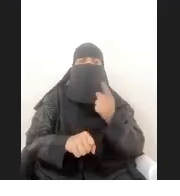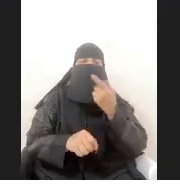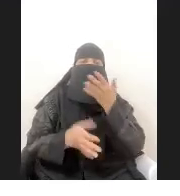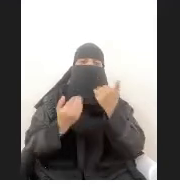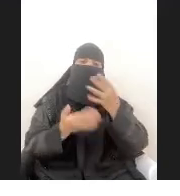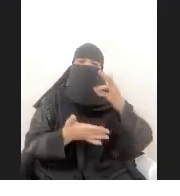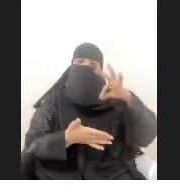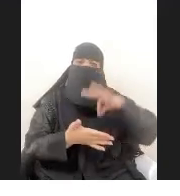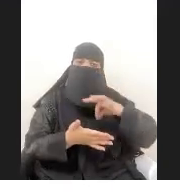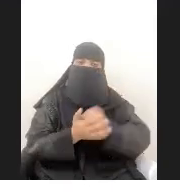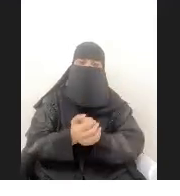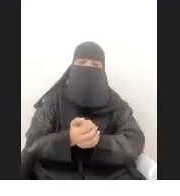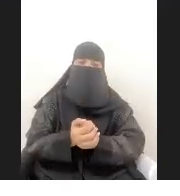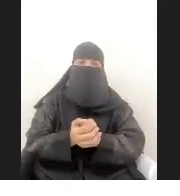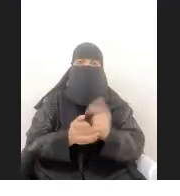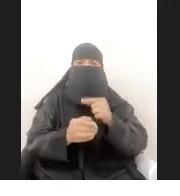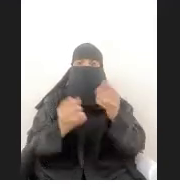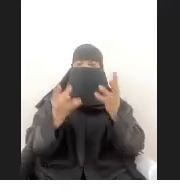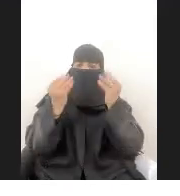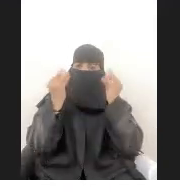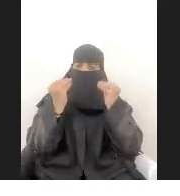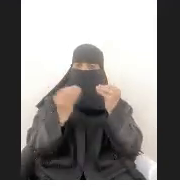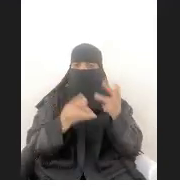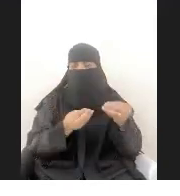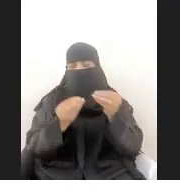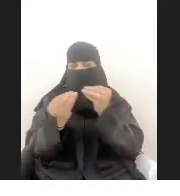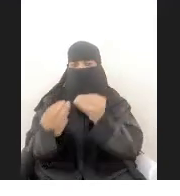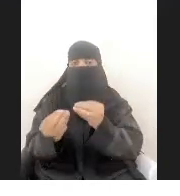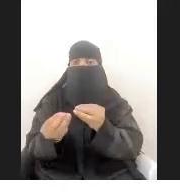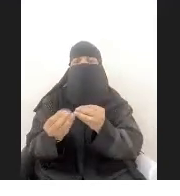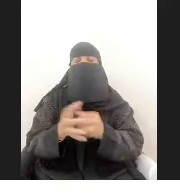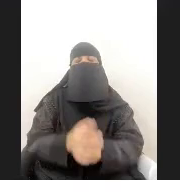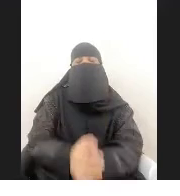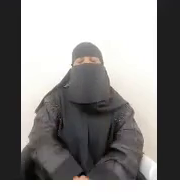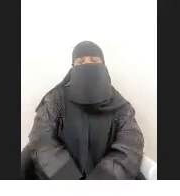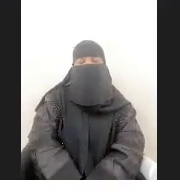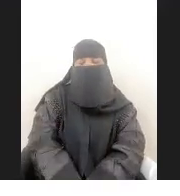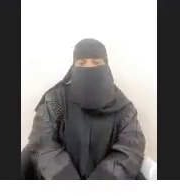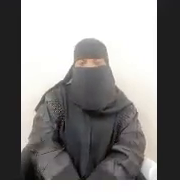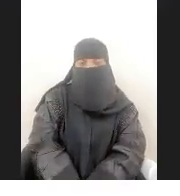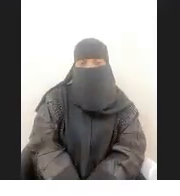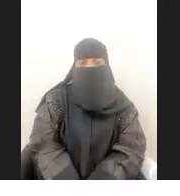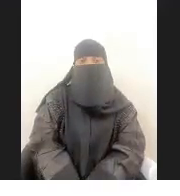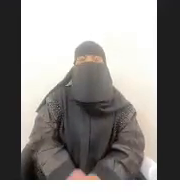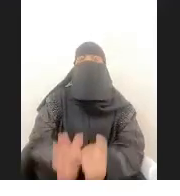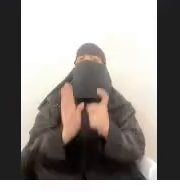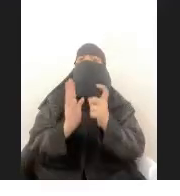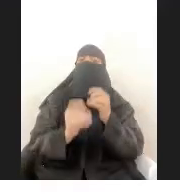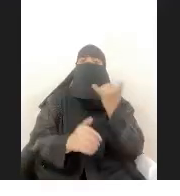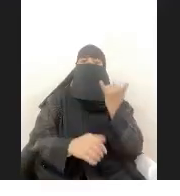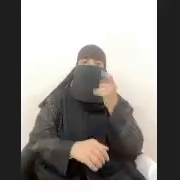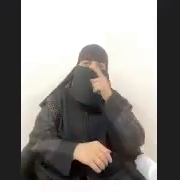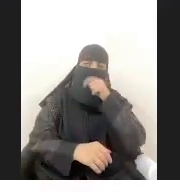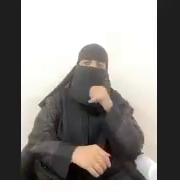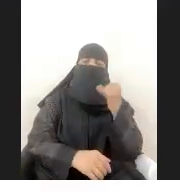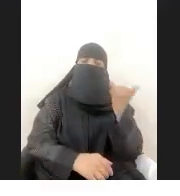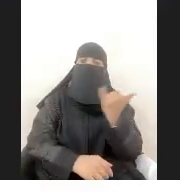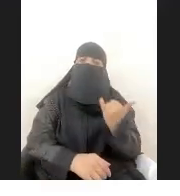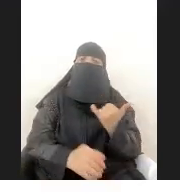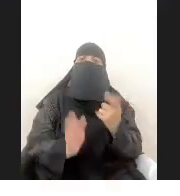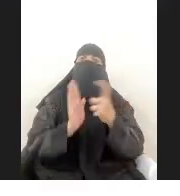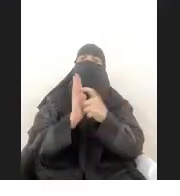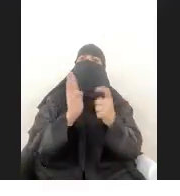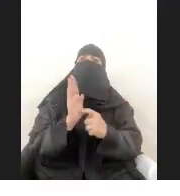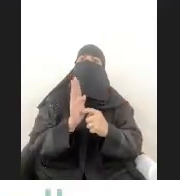عندما يكون المحتوى المسلم لهم قائم على اللي هو تنظيم المحتوى المصغر في بيئات التعلم